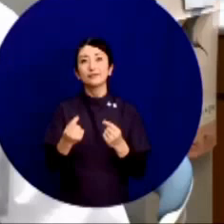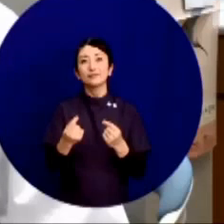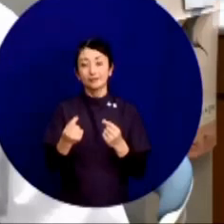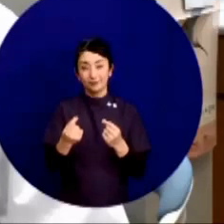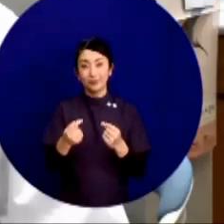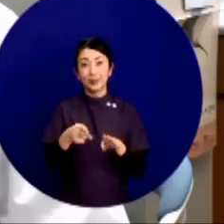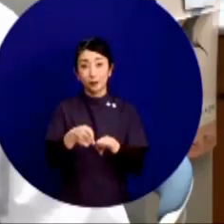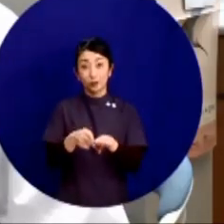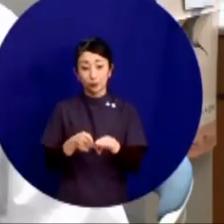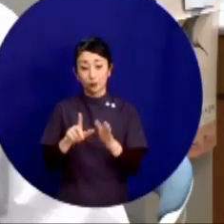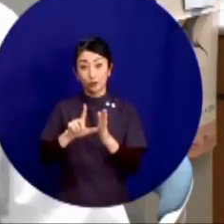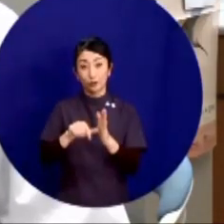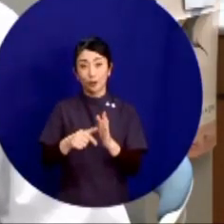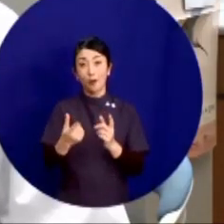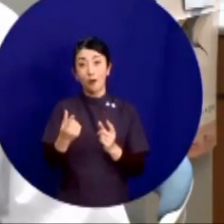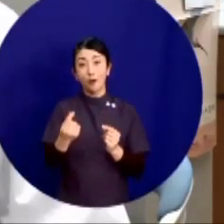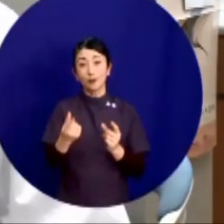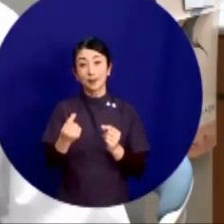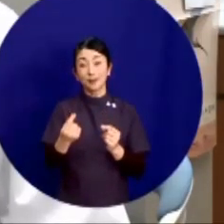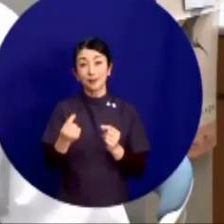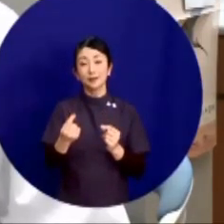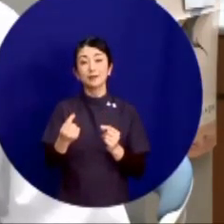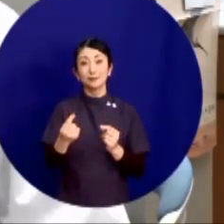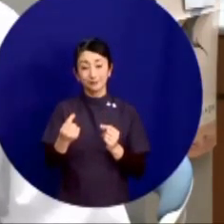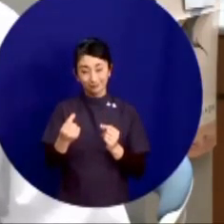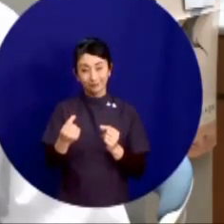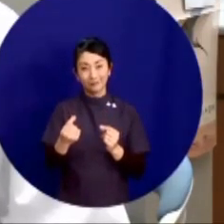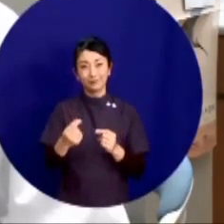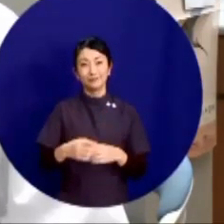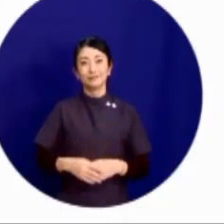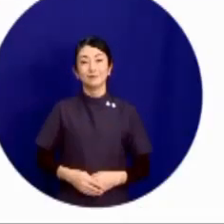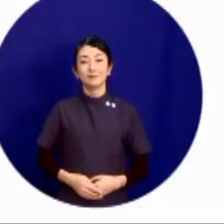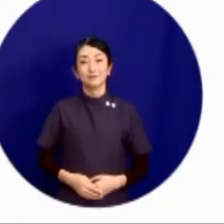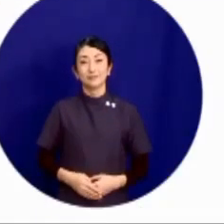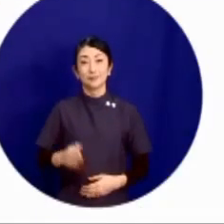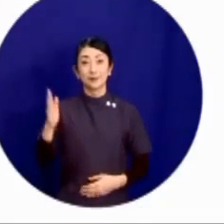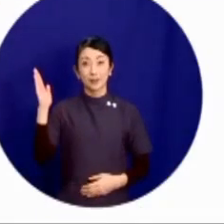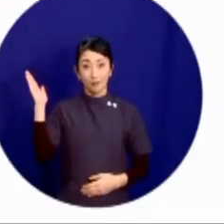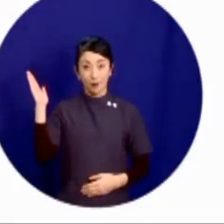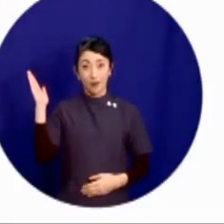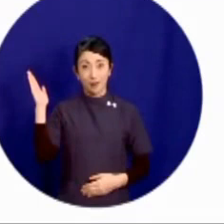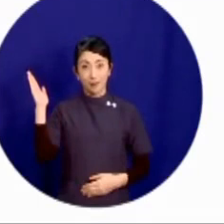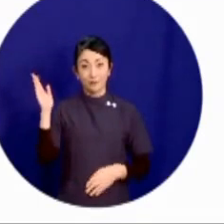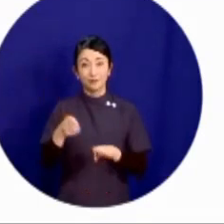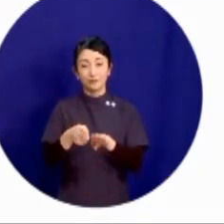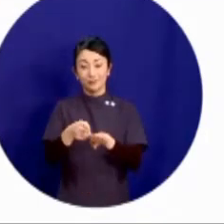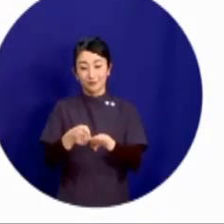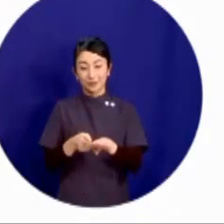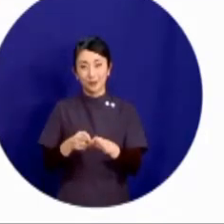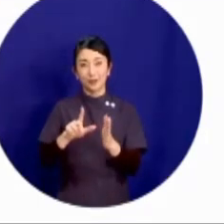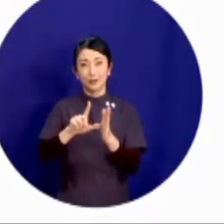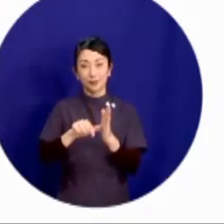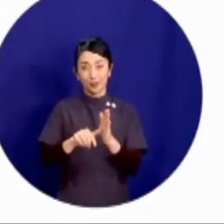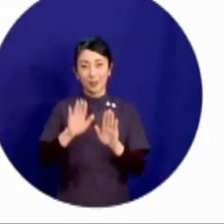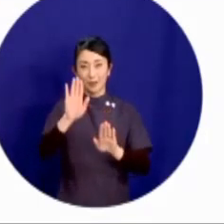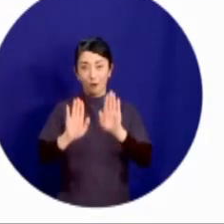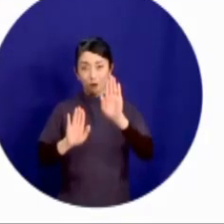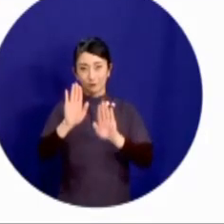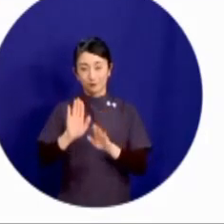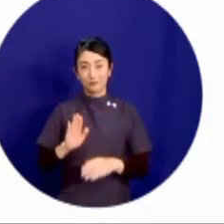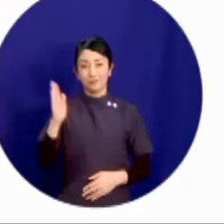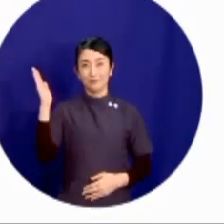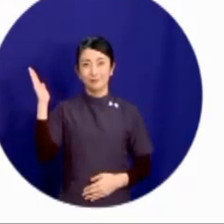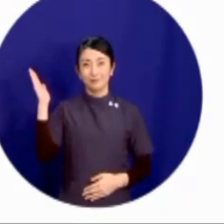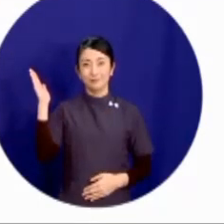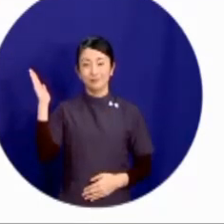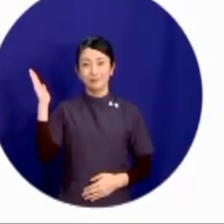同じようなシステムが手術中に使えるようになりました。これはそれを表しています写真